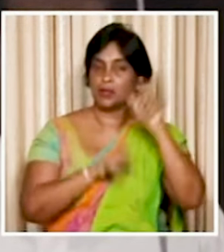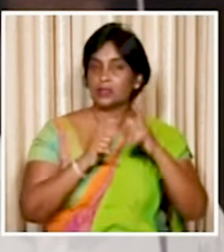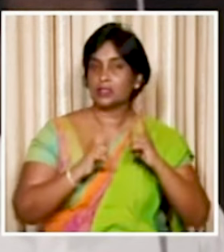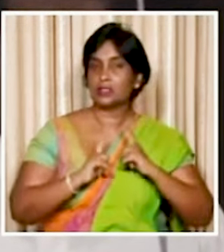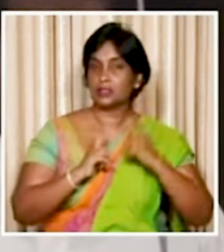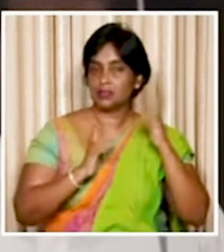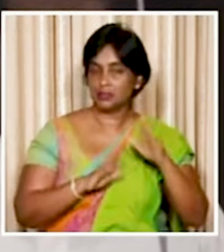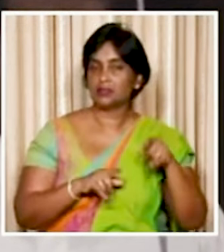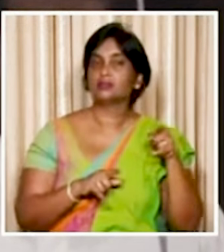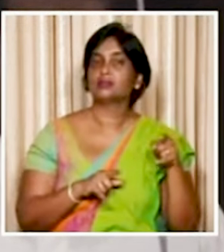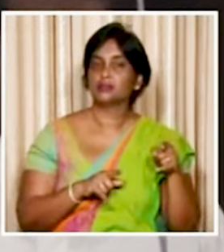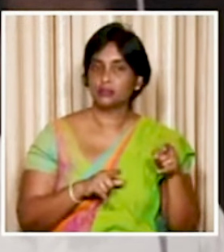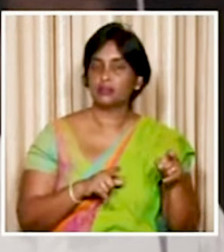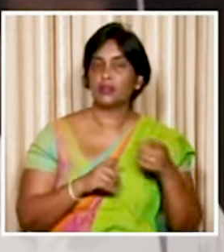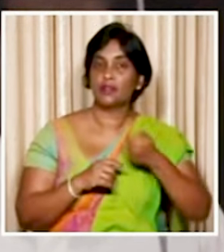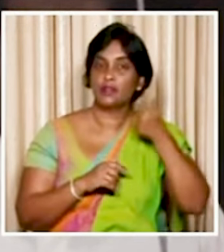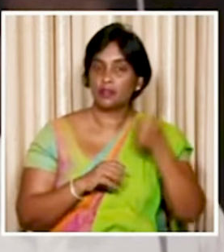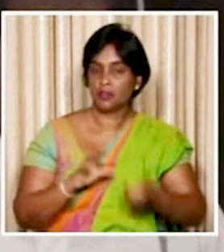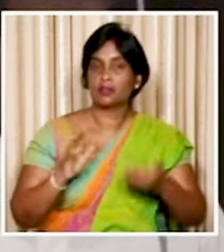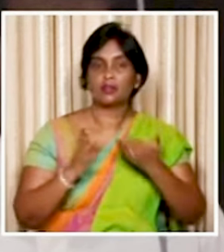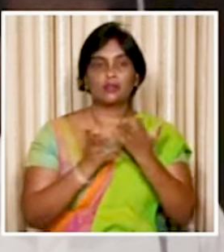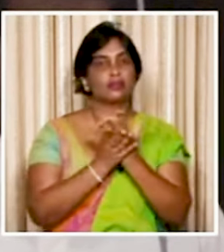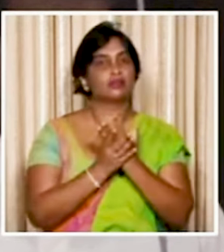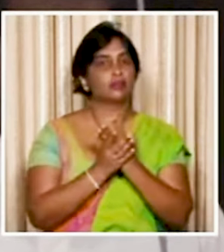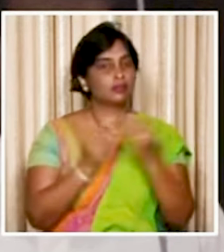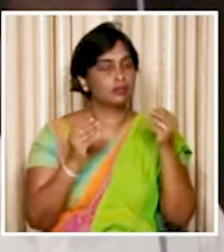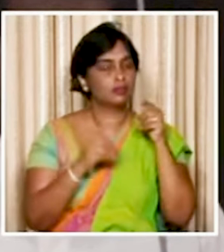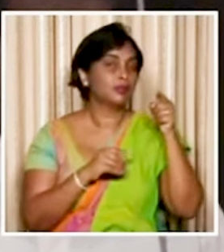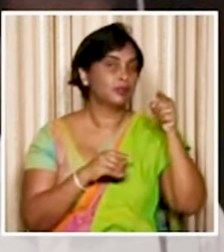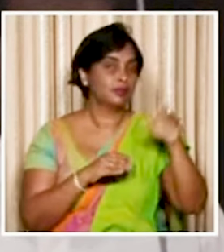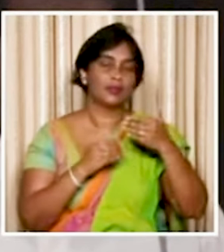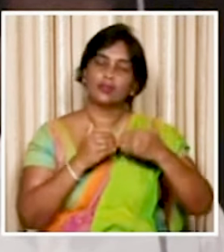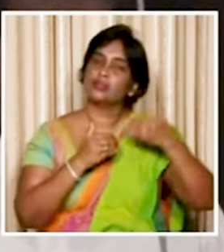தமிழர்களுடைய நீண்டகால பூர்வீக அடையாளங்கள்